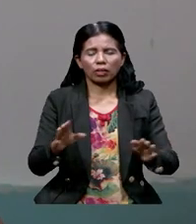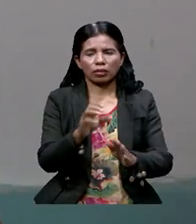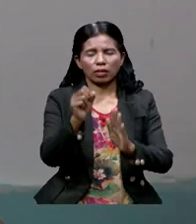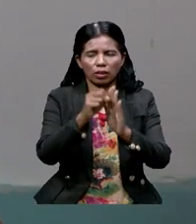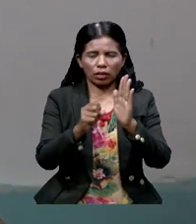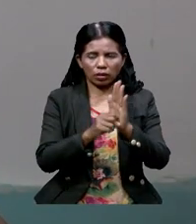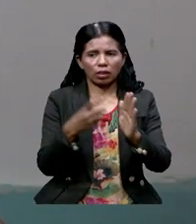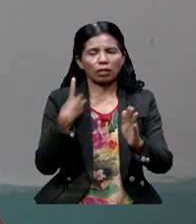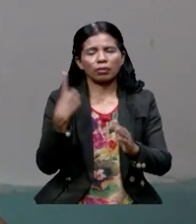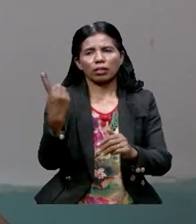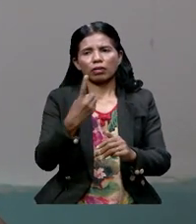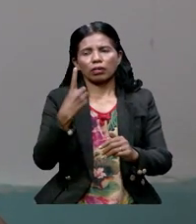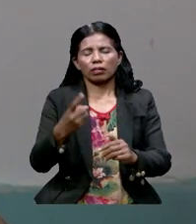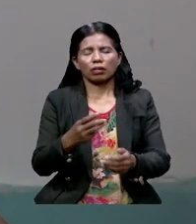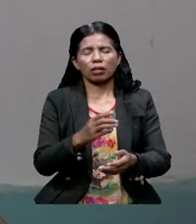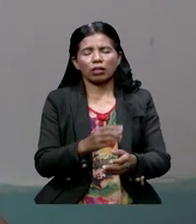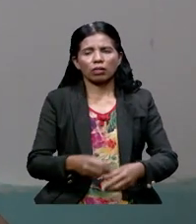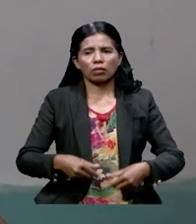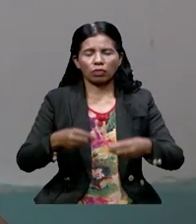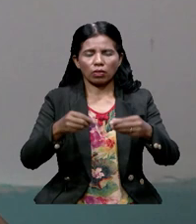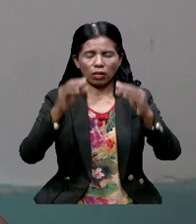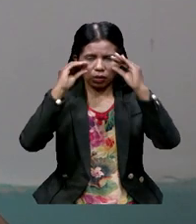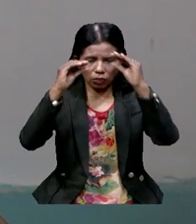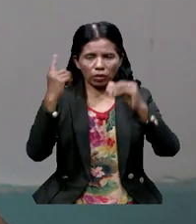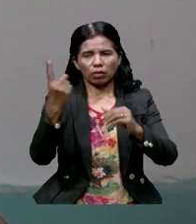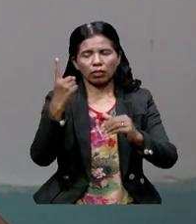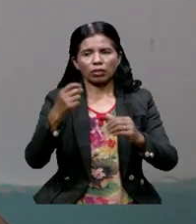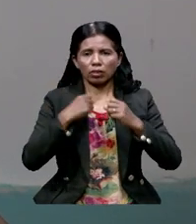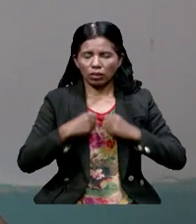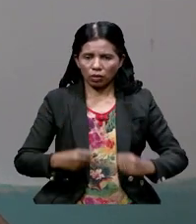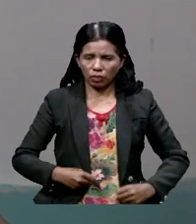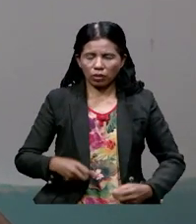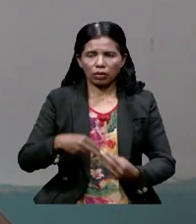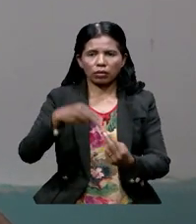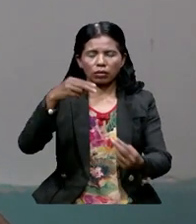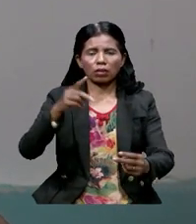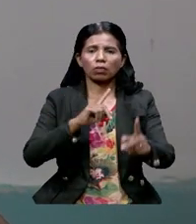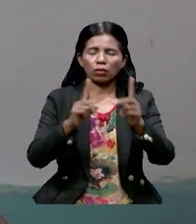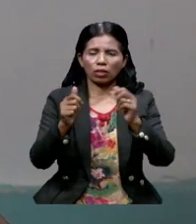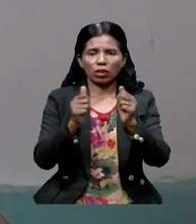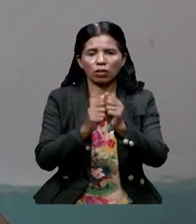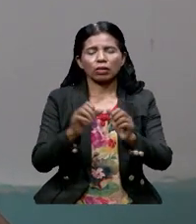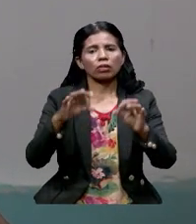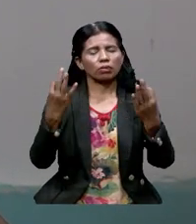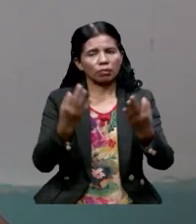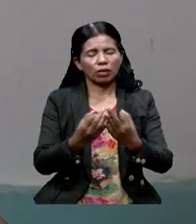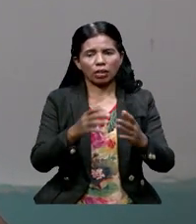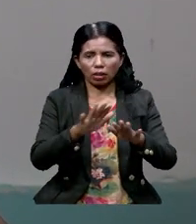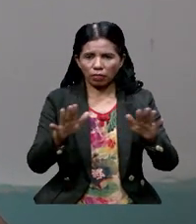ame firmi ho be promusaun sau de nutrisaun, depois aconselamento, depois la barsire ne be